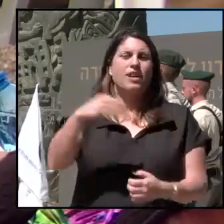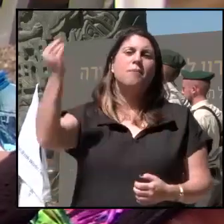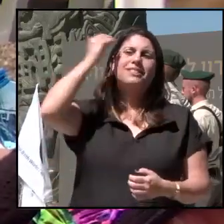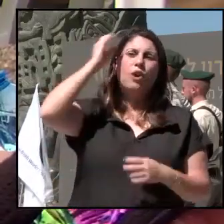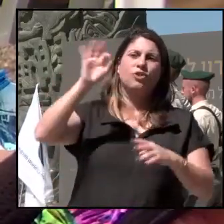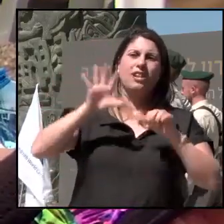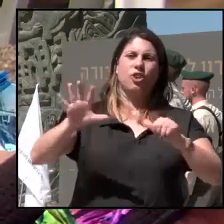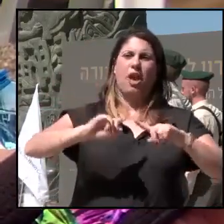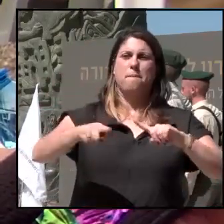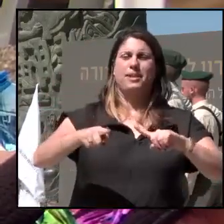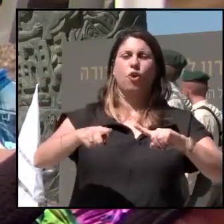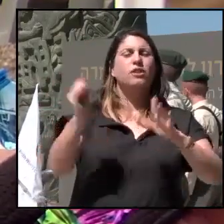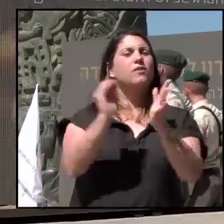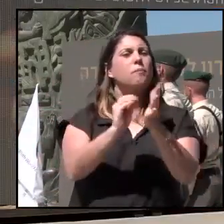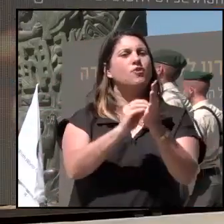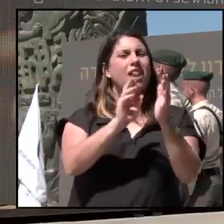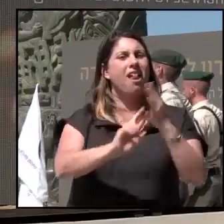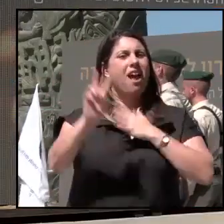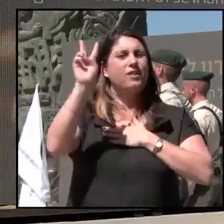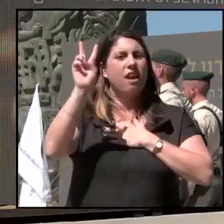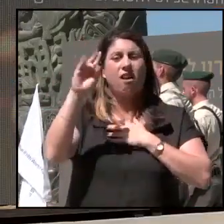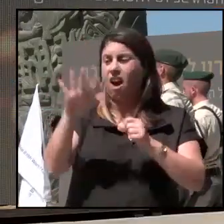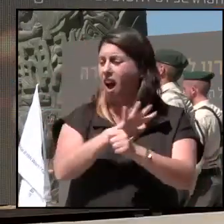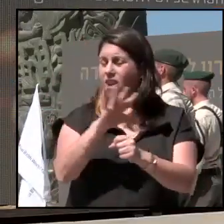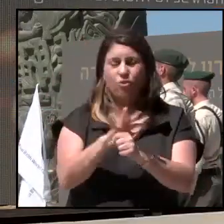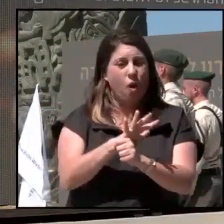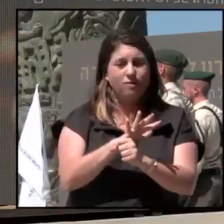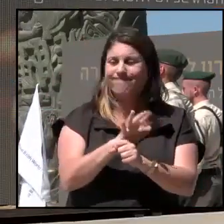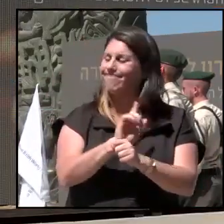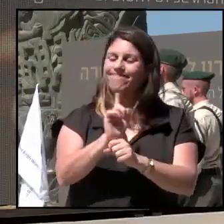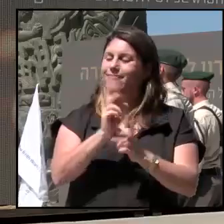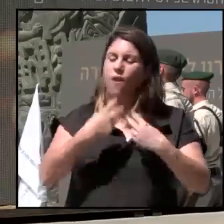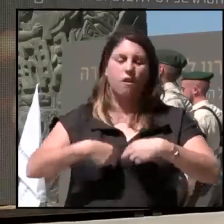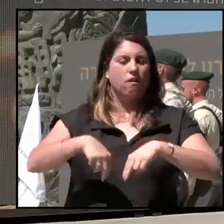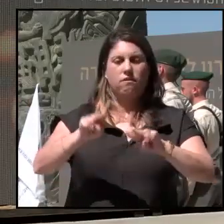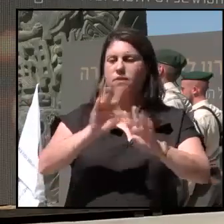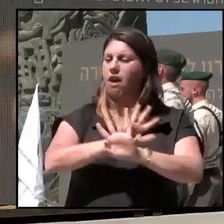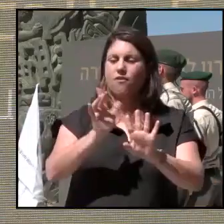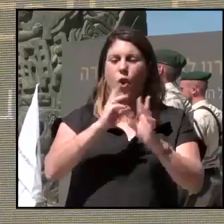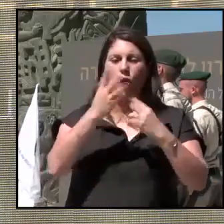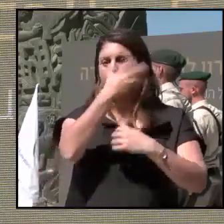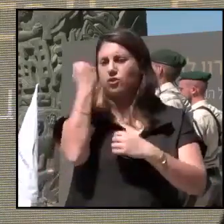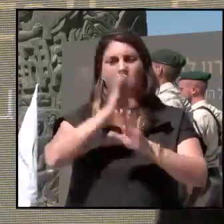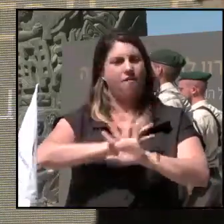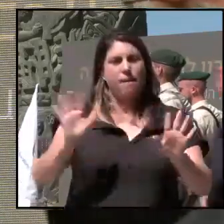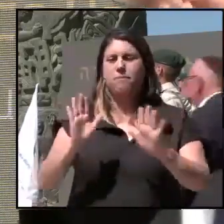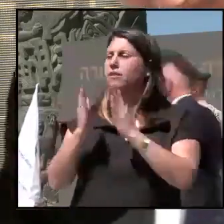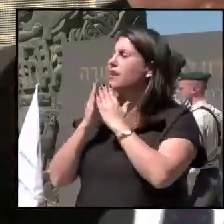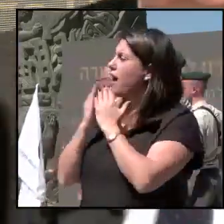6 million, and to ensure that the Shoah will never be forgotten. Thank you.